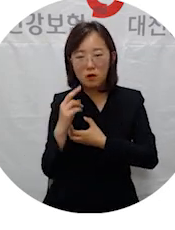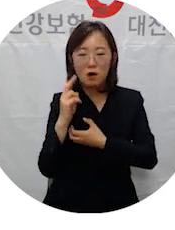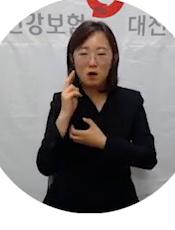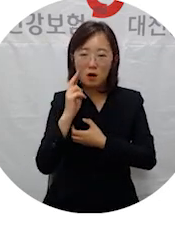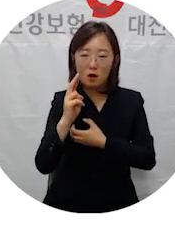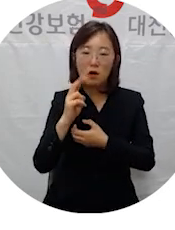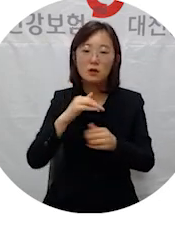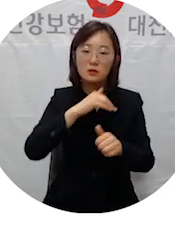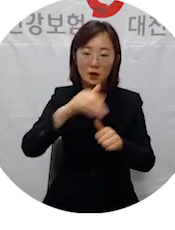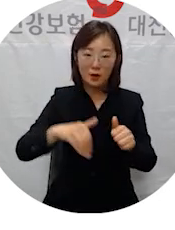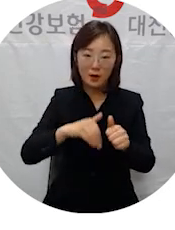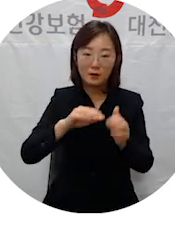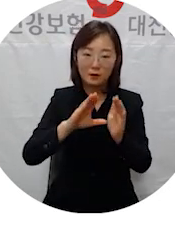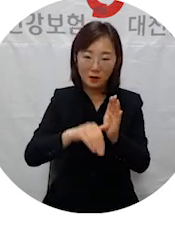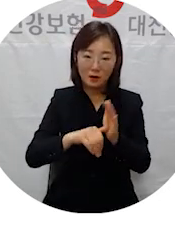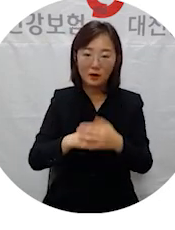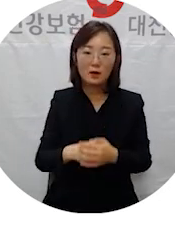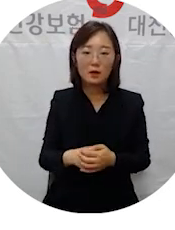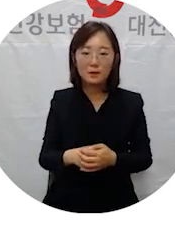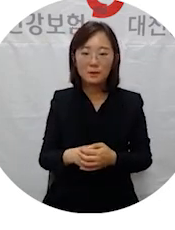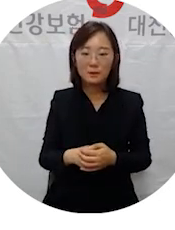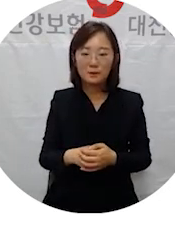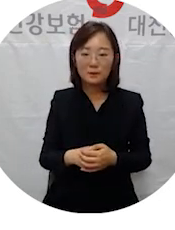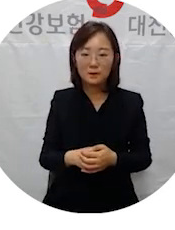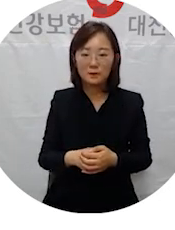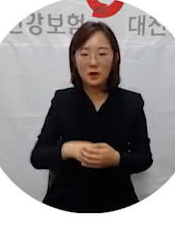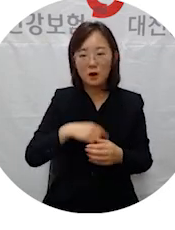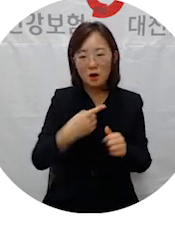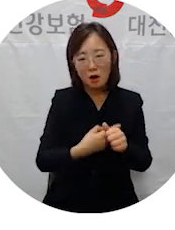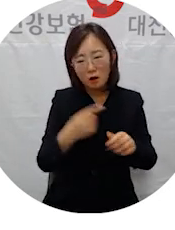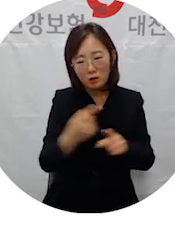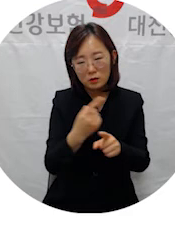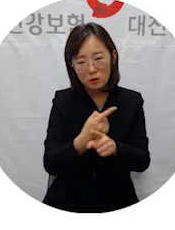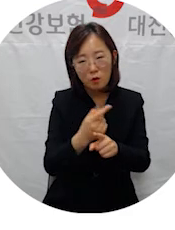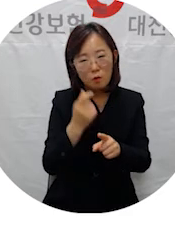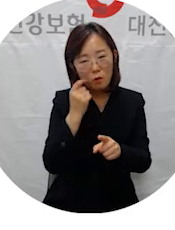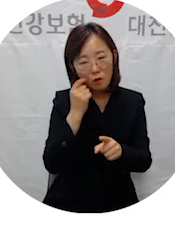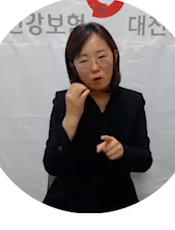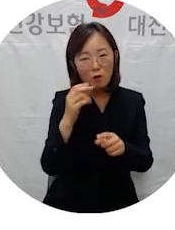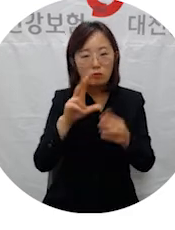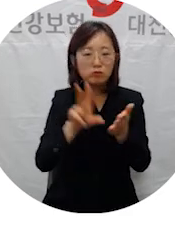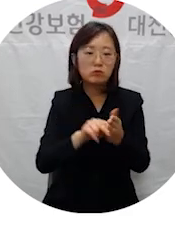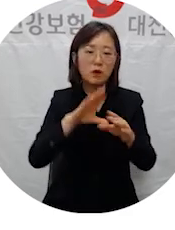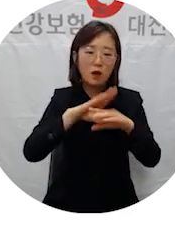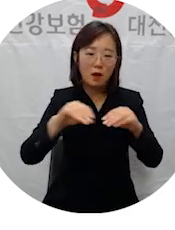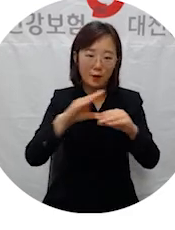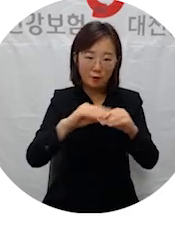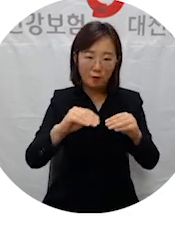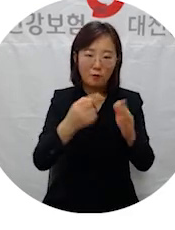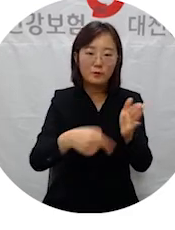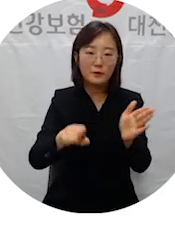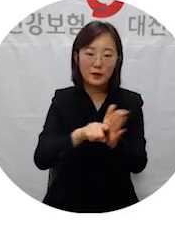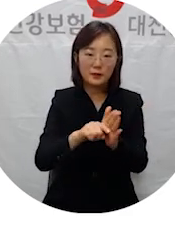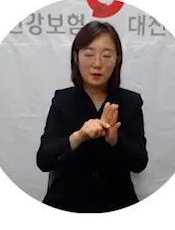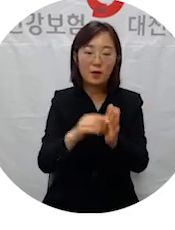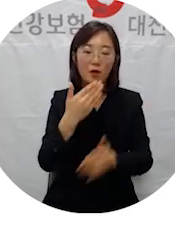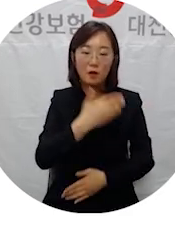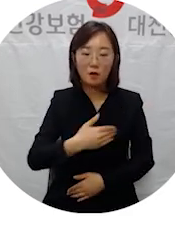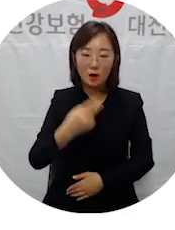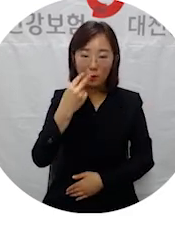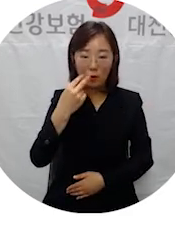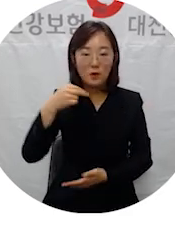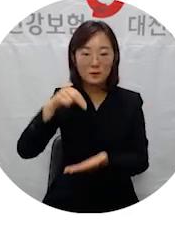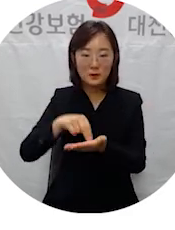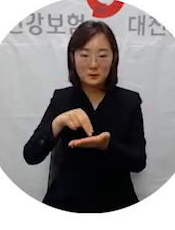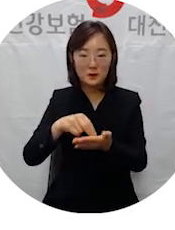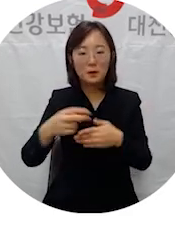부상 등으로 가구의 부담 능력을 넘어서는 의료비가 발생하였을 때 경제적으로 충분한 치료를 받지 못하는